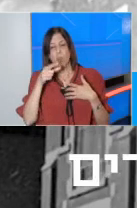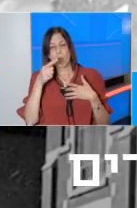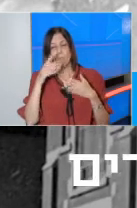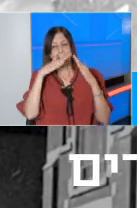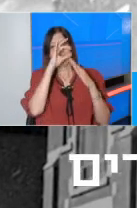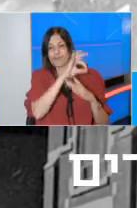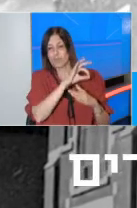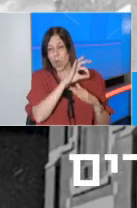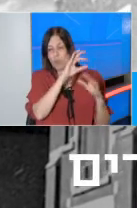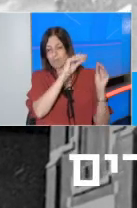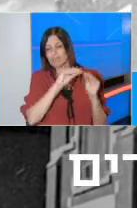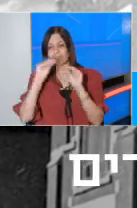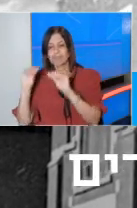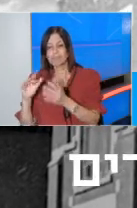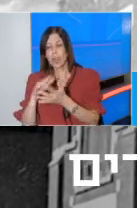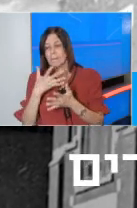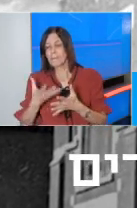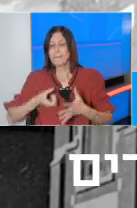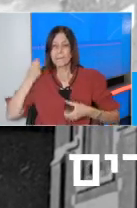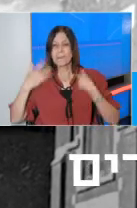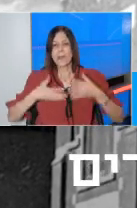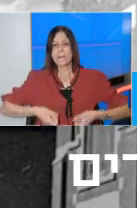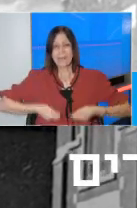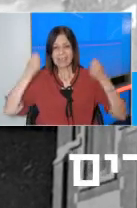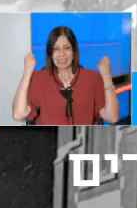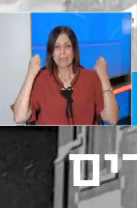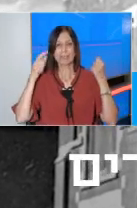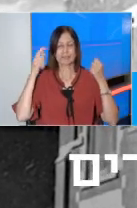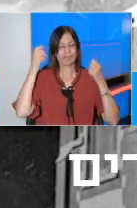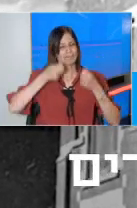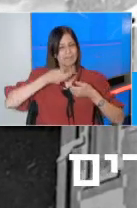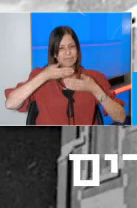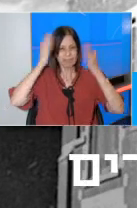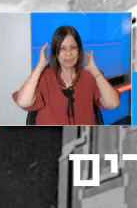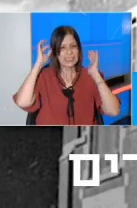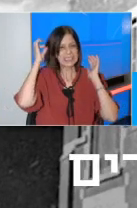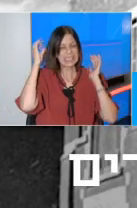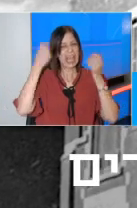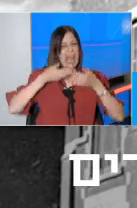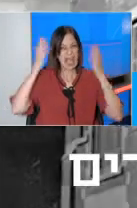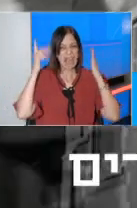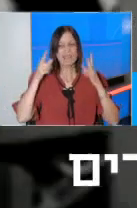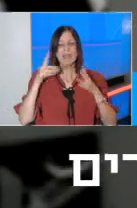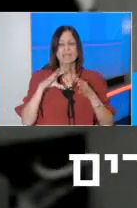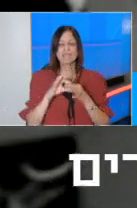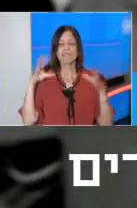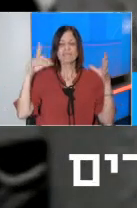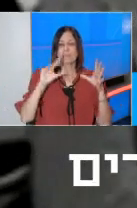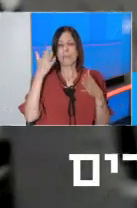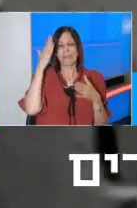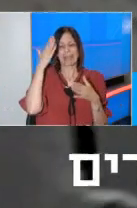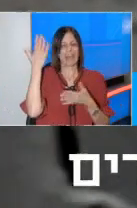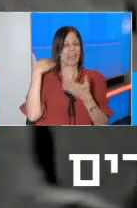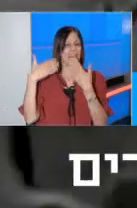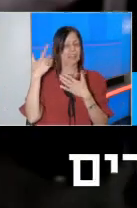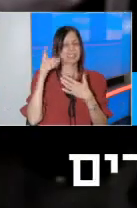הוא הגיע למקום הזה, הפשיט אותו מהבגדים שלו, גילחו את שער ראשו, גרמו לו פשוט להתנתק מכל מה שהוא מכיר. זה לא רק ברמה התרבותית,